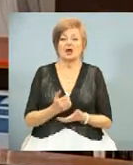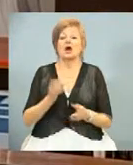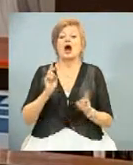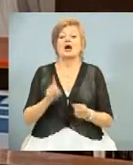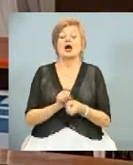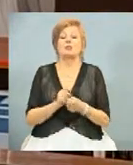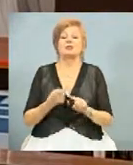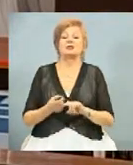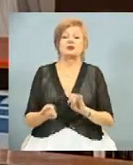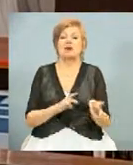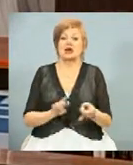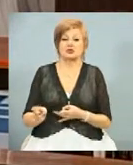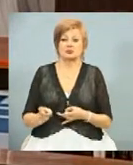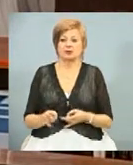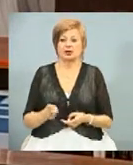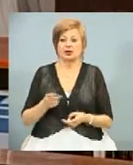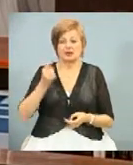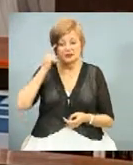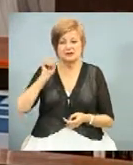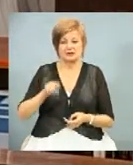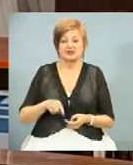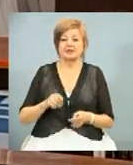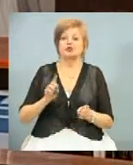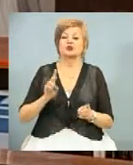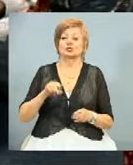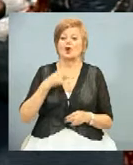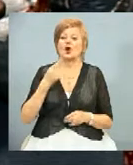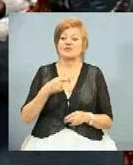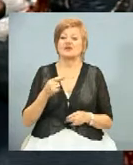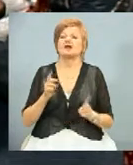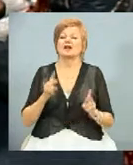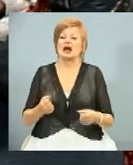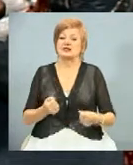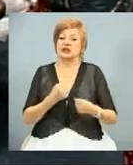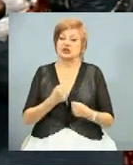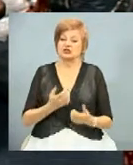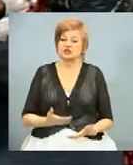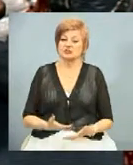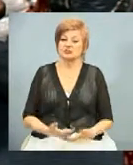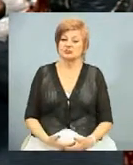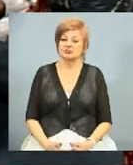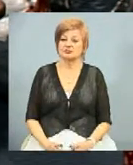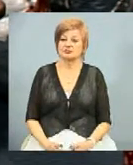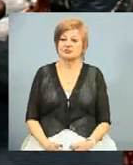з хакерами? Якщо ти знаєш про хакерів, то говори, як від них захиститися.